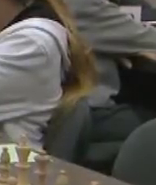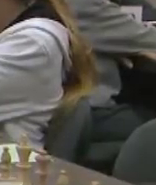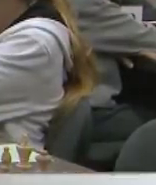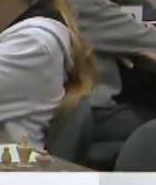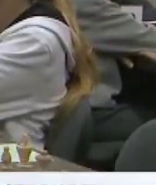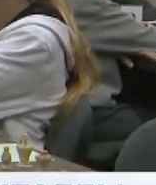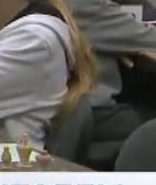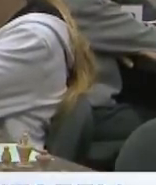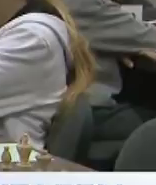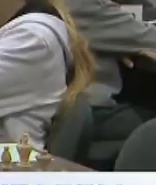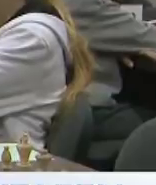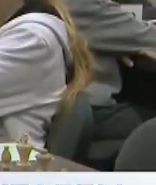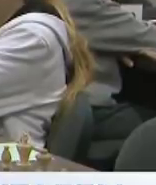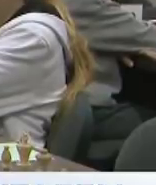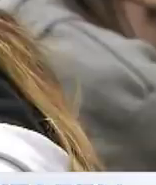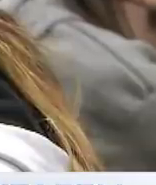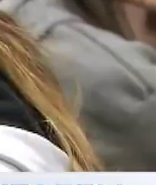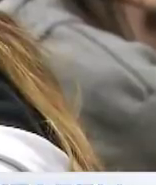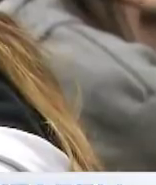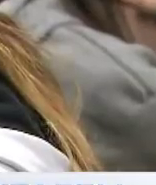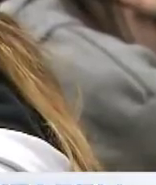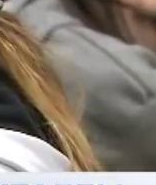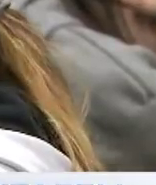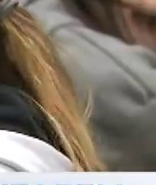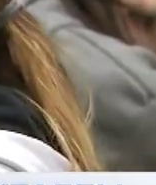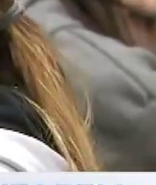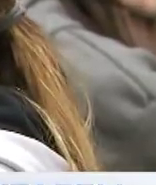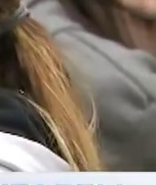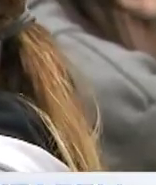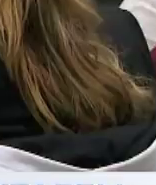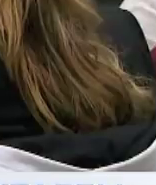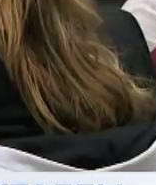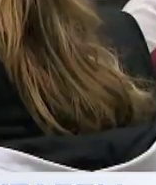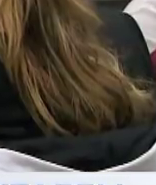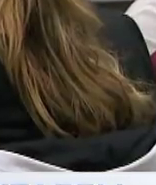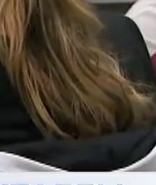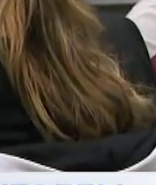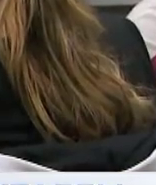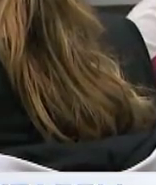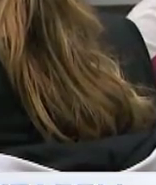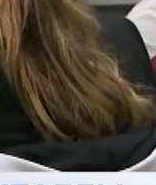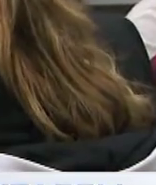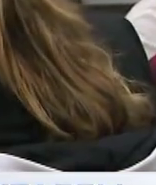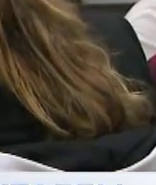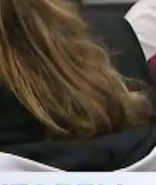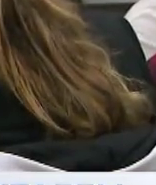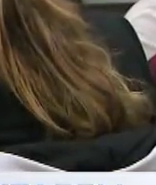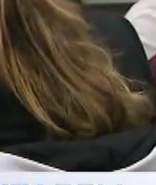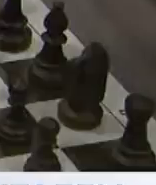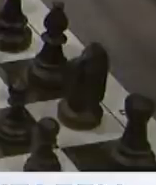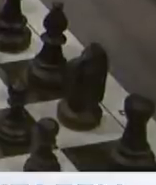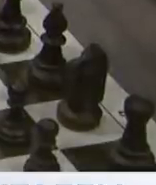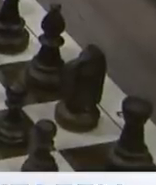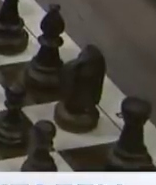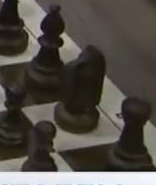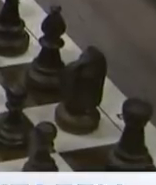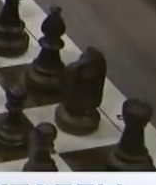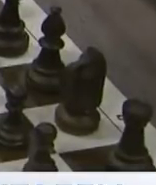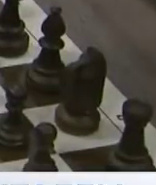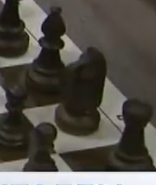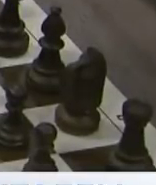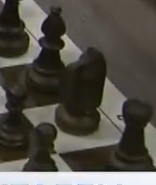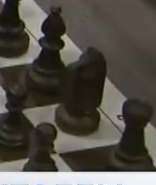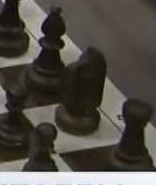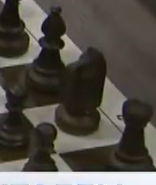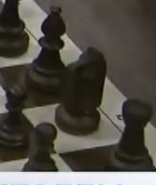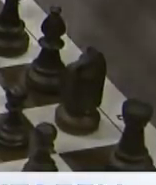енді жыл сайын ұйымдастырылады дейді мамандар. Бір апта бойы фаворит шахмат академиясында бақ сынаған үміткерлер арасынан Анел Мұратова ең көп ұпай